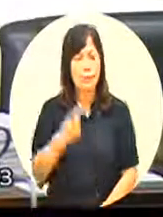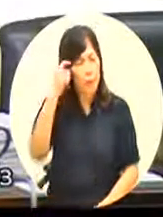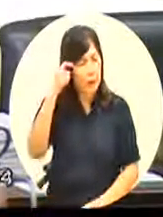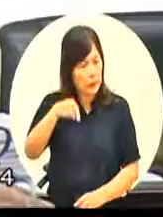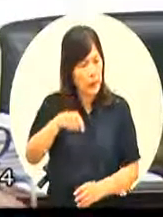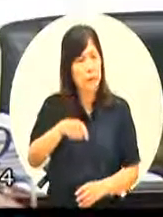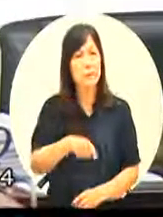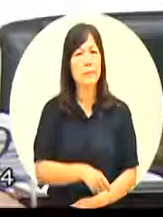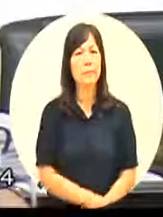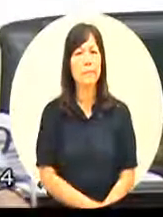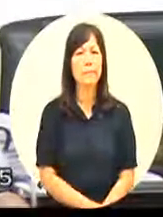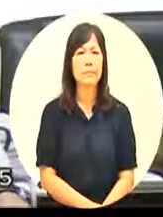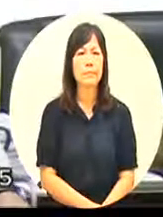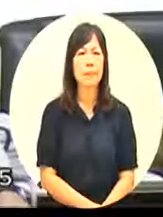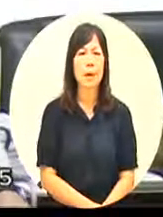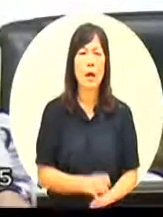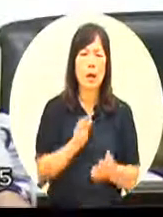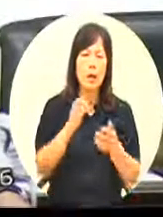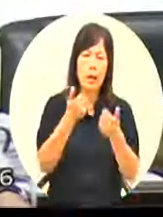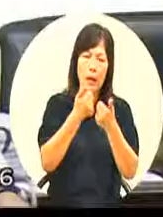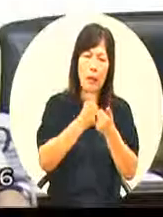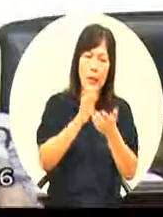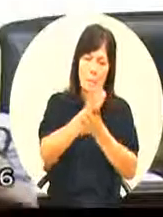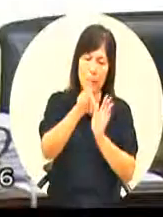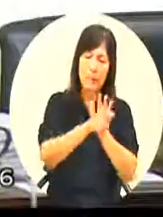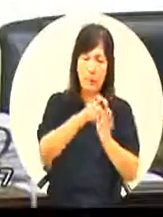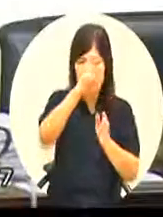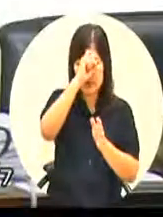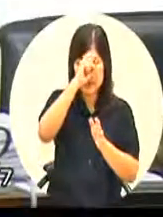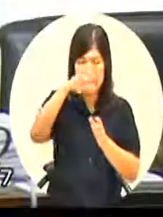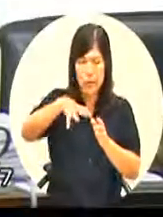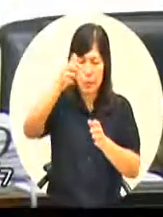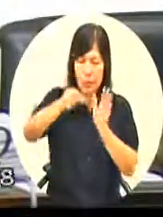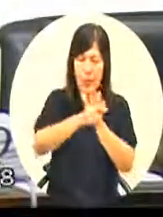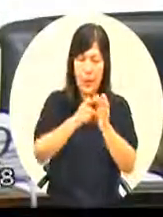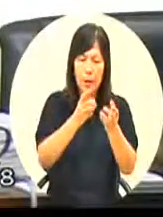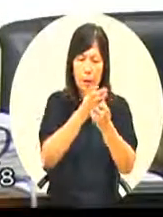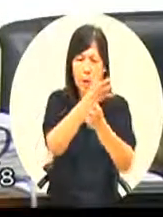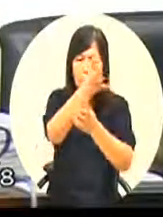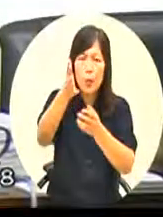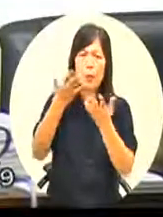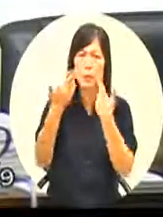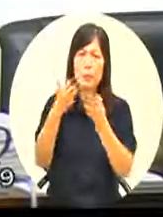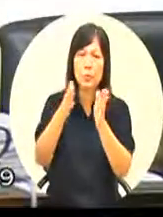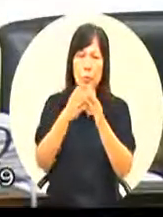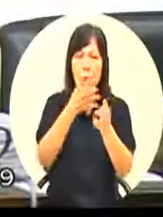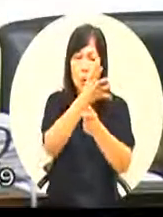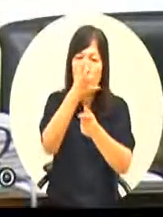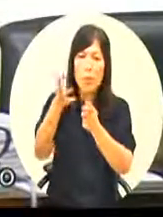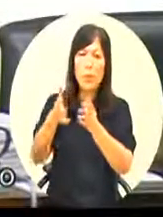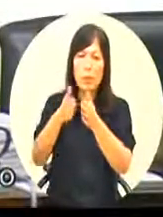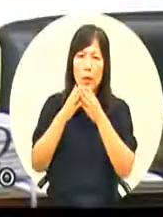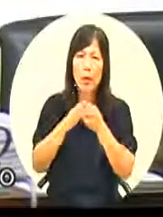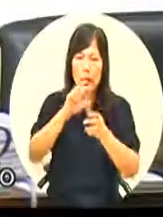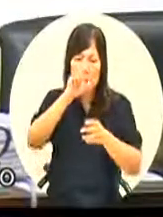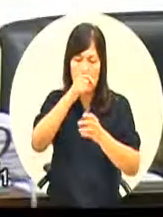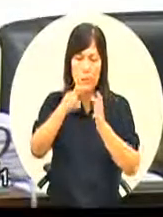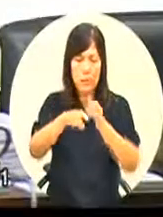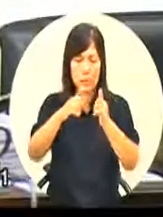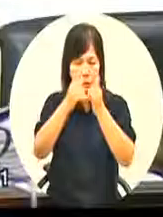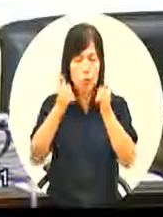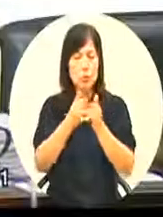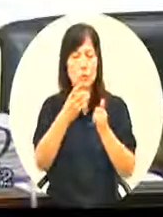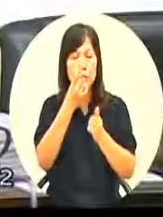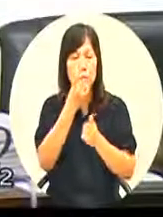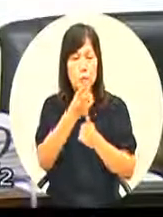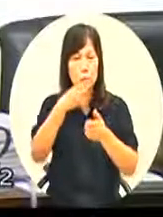分会后也希望局长这边也能够通盘的也了解一下在特别是这个足语教学的部分，我觉得市